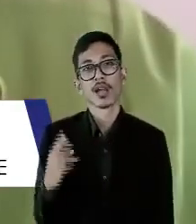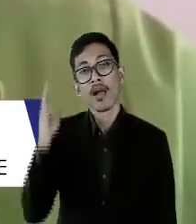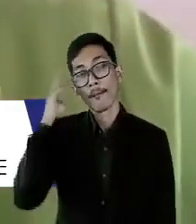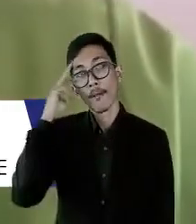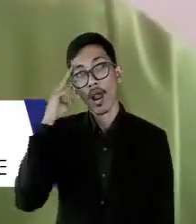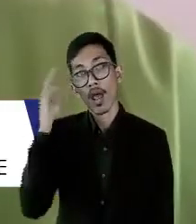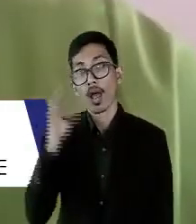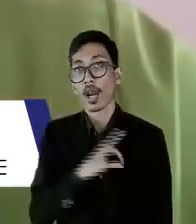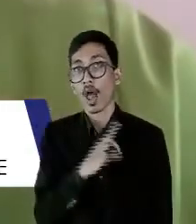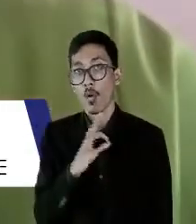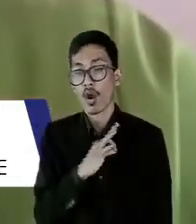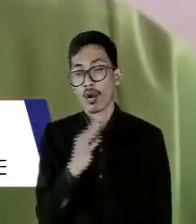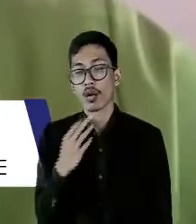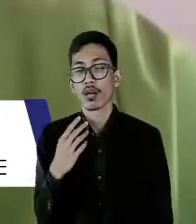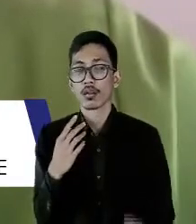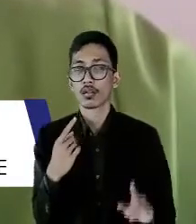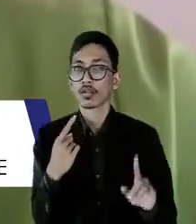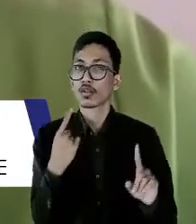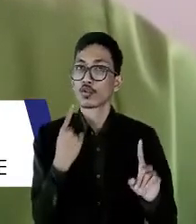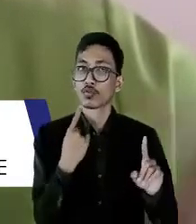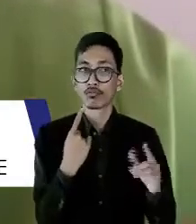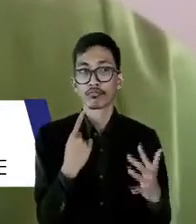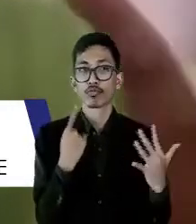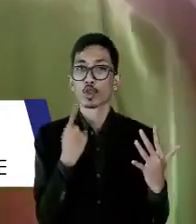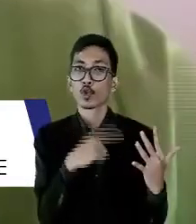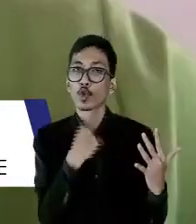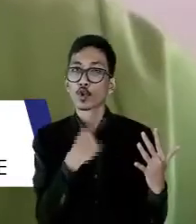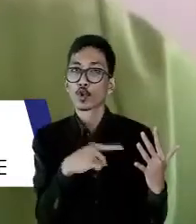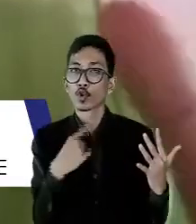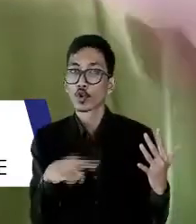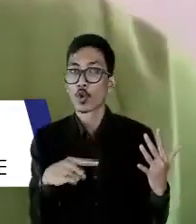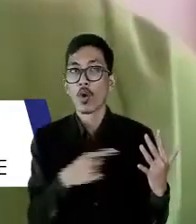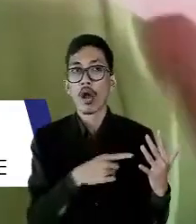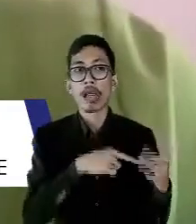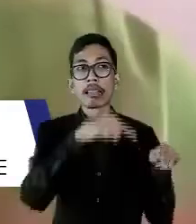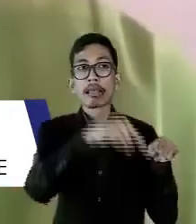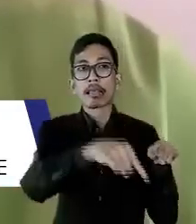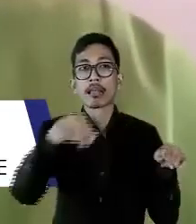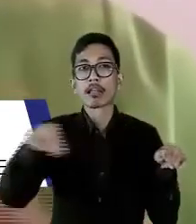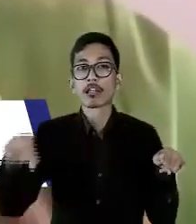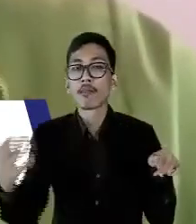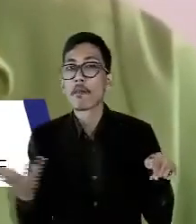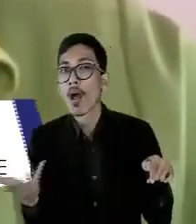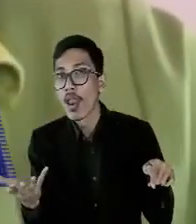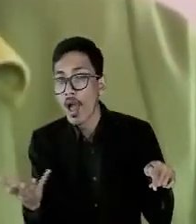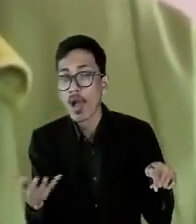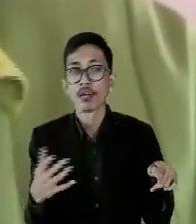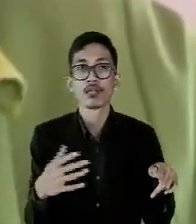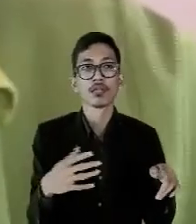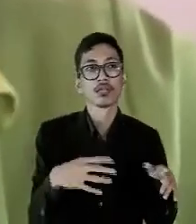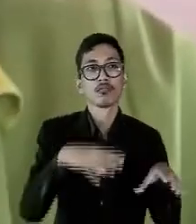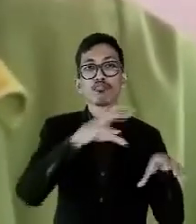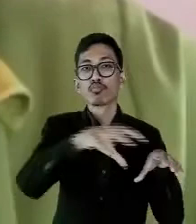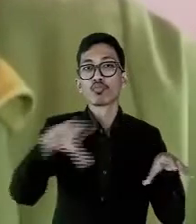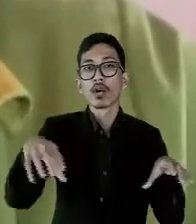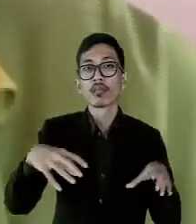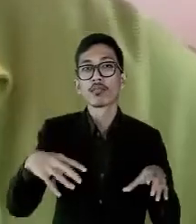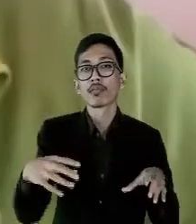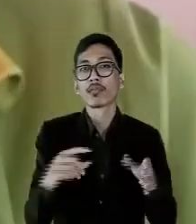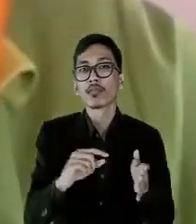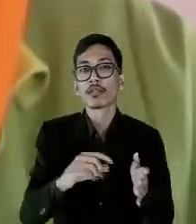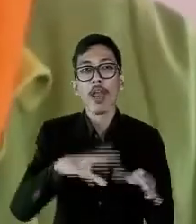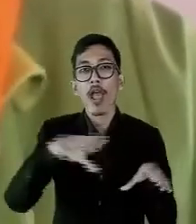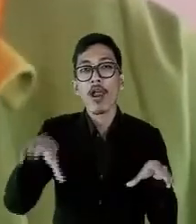titik-titik mana yang nanti akan dikonsentrasikan di hari pertama, hari kedua, dan sampai hari ketujuh ini. Sehingga kita